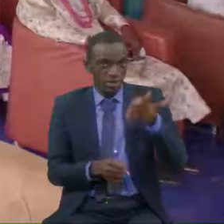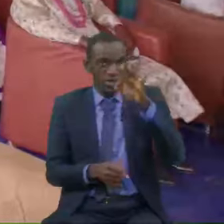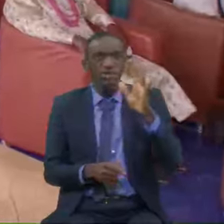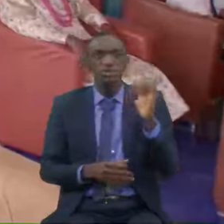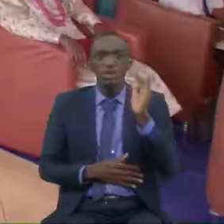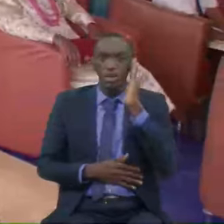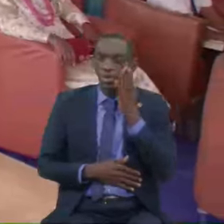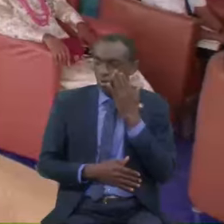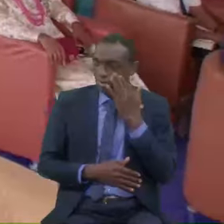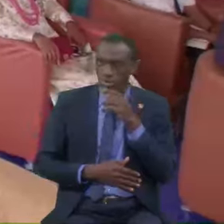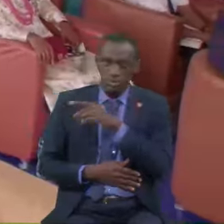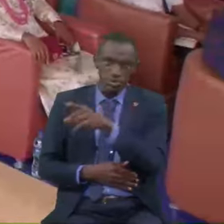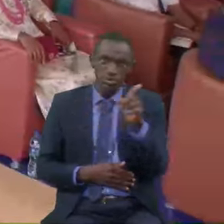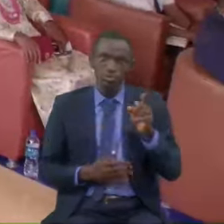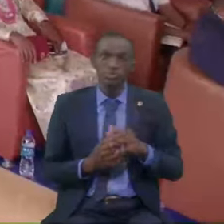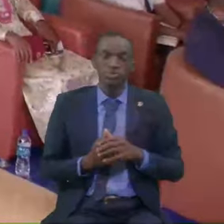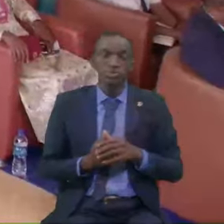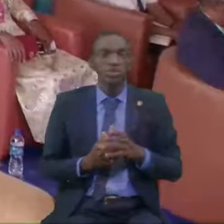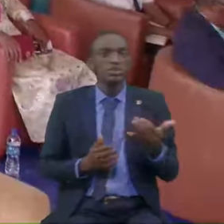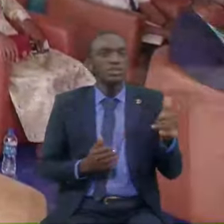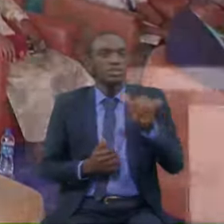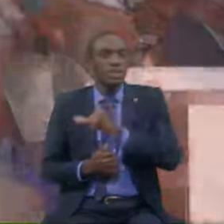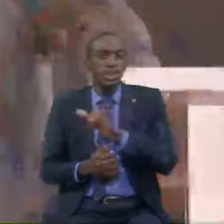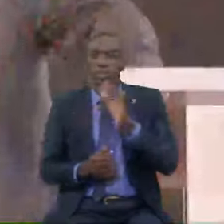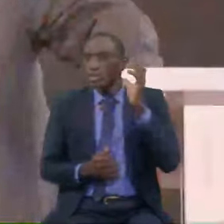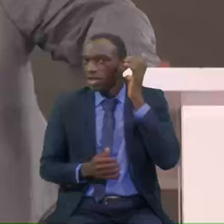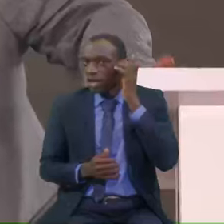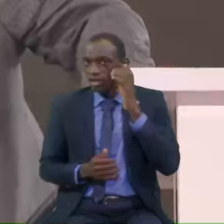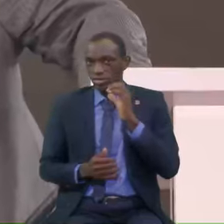reconnaître. Ils ne vont plus oser s'approcher de toi.